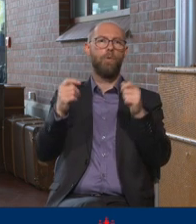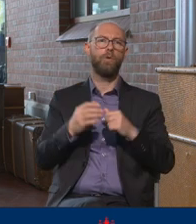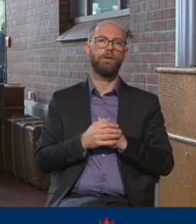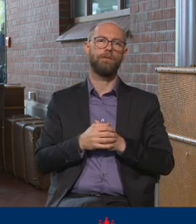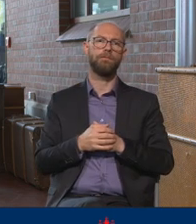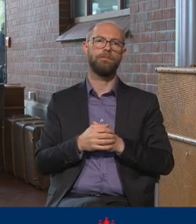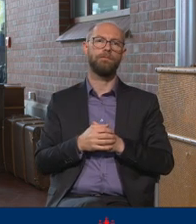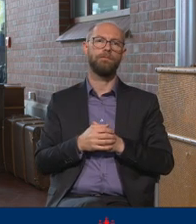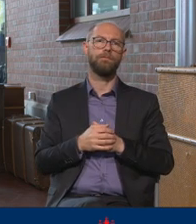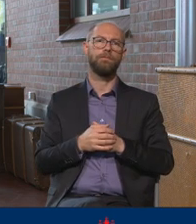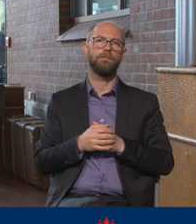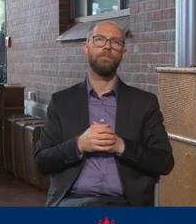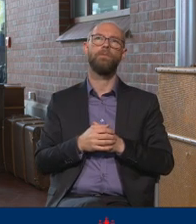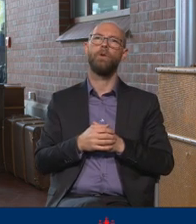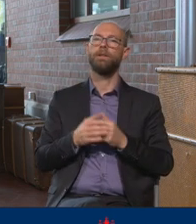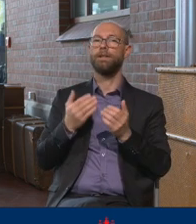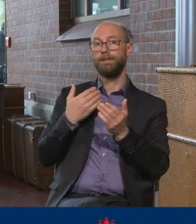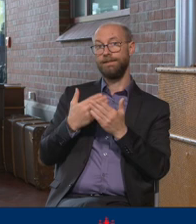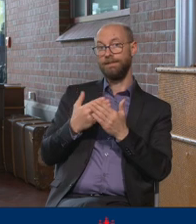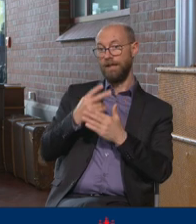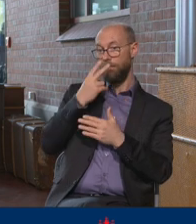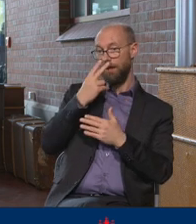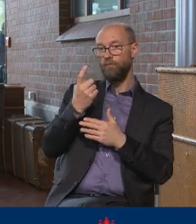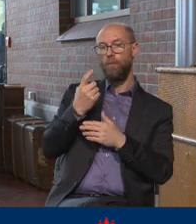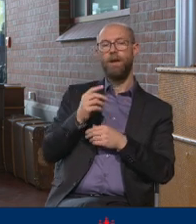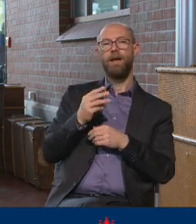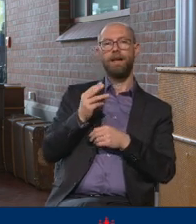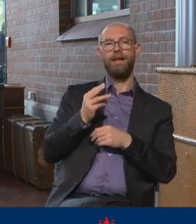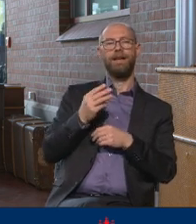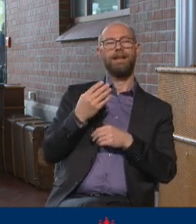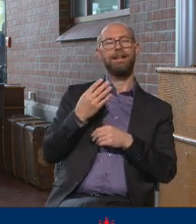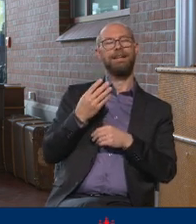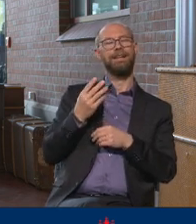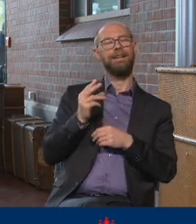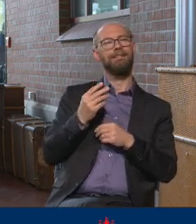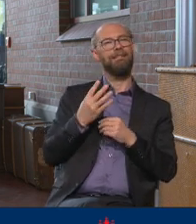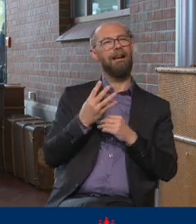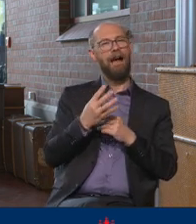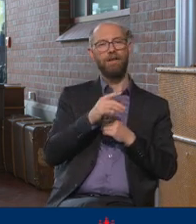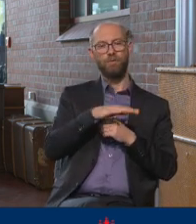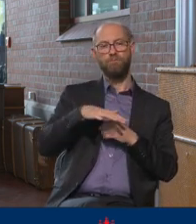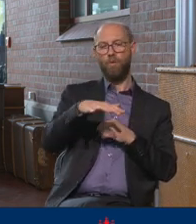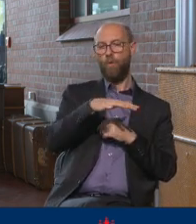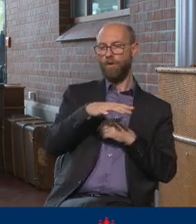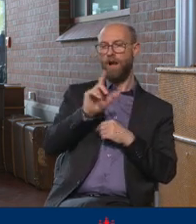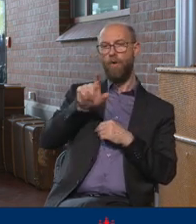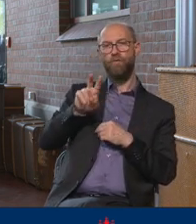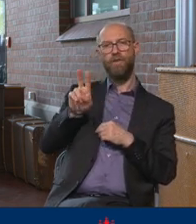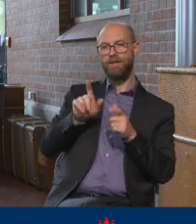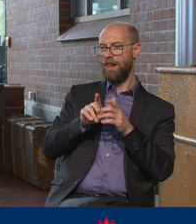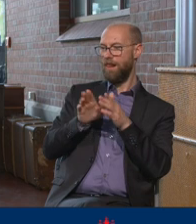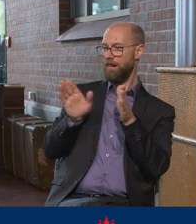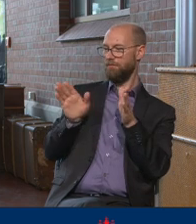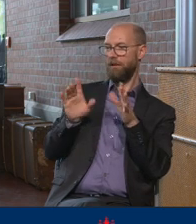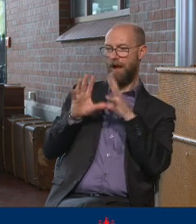und das ist eben der blick wenn ich vom grasbrook die fälle betrete das sehe ich sehe eigentlich alles an dieser stelle ich sehe die